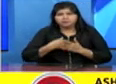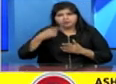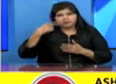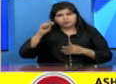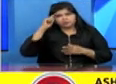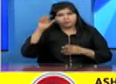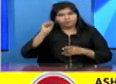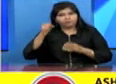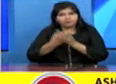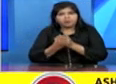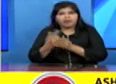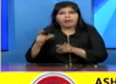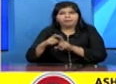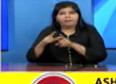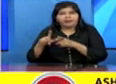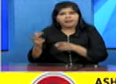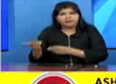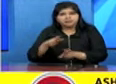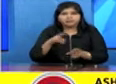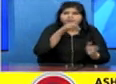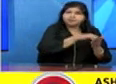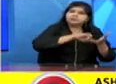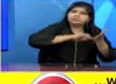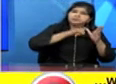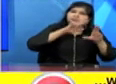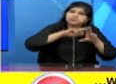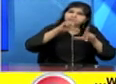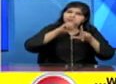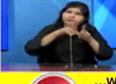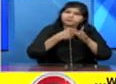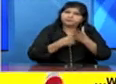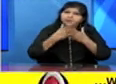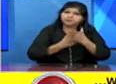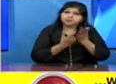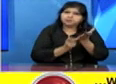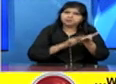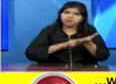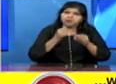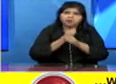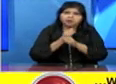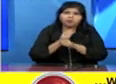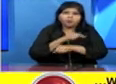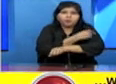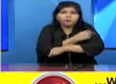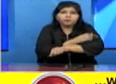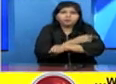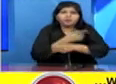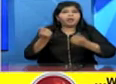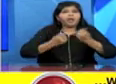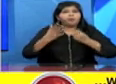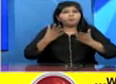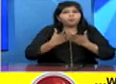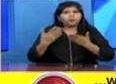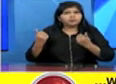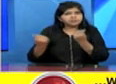गया। हम लोग दिल्ली वहाँ चले गए, सफदरजंग हॉस्पिटल। हम्म ये आगरे वालों ने भेजा, उन्होंने 2 हमको एम्बुलेंस दी,